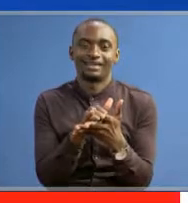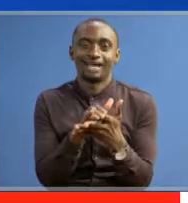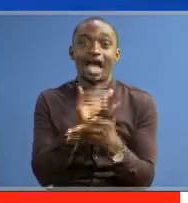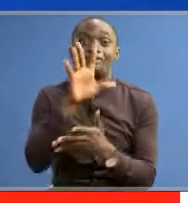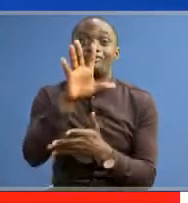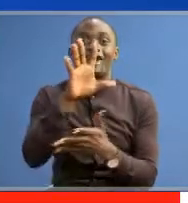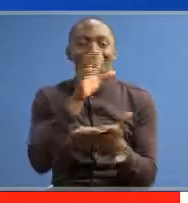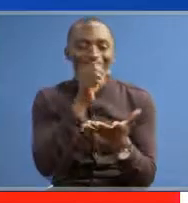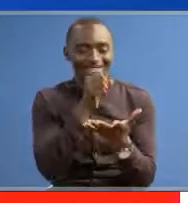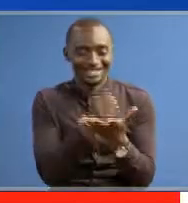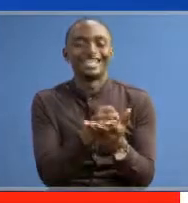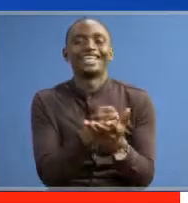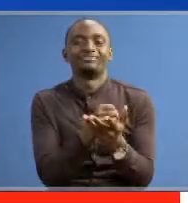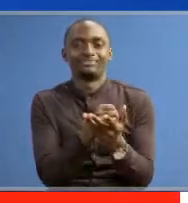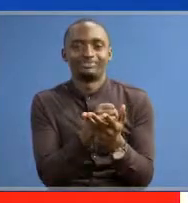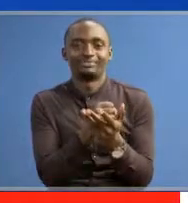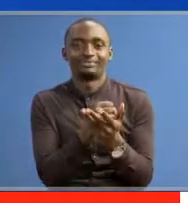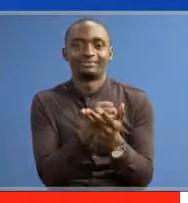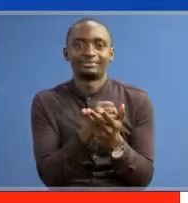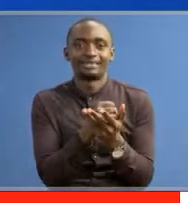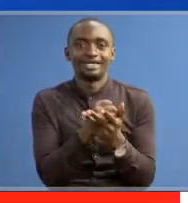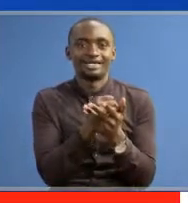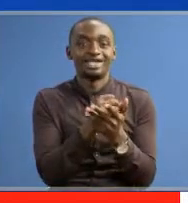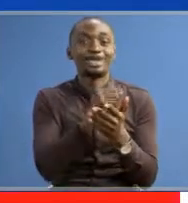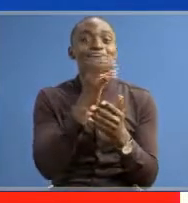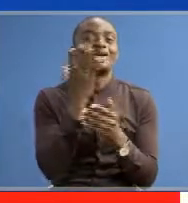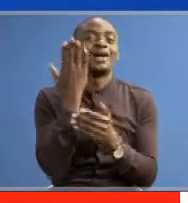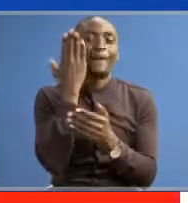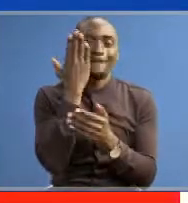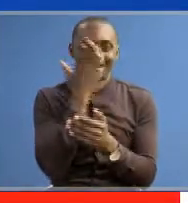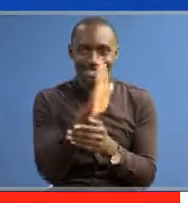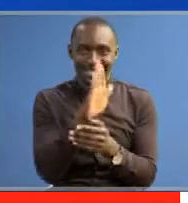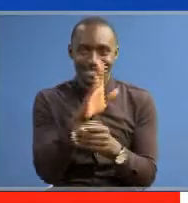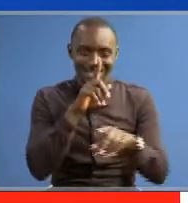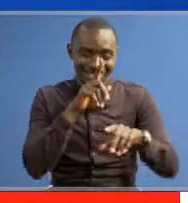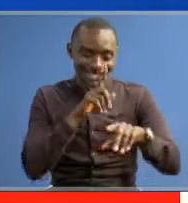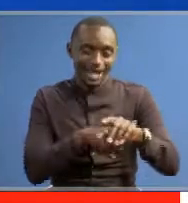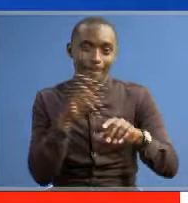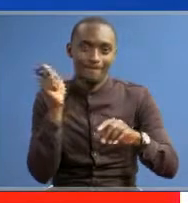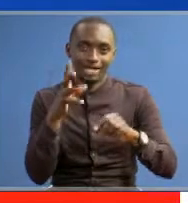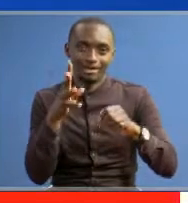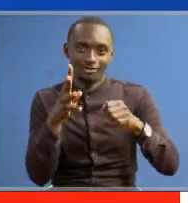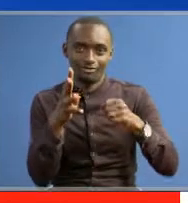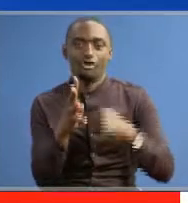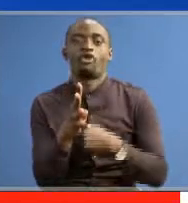five stadia will be complete by April.